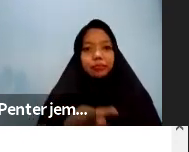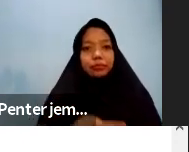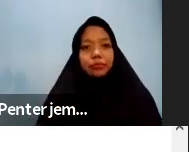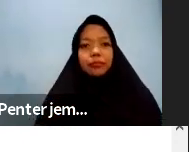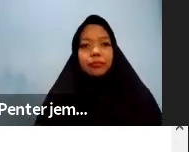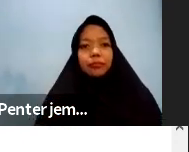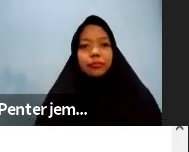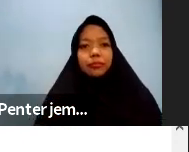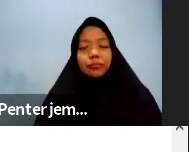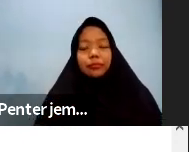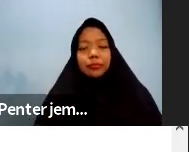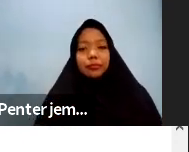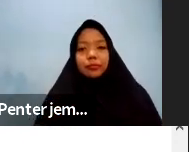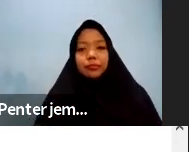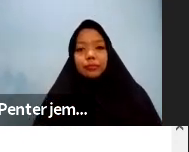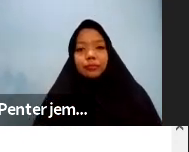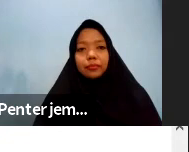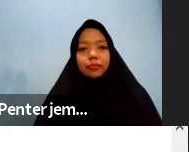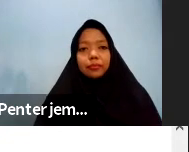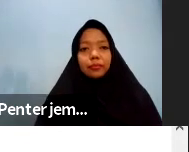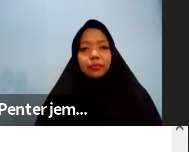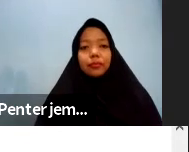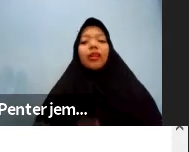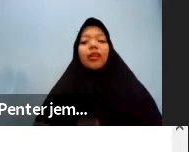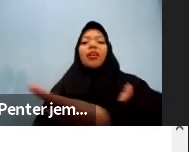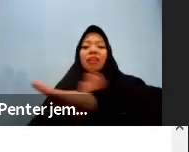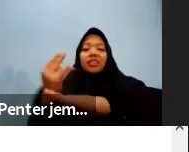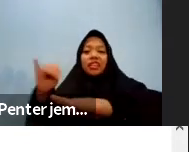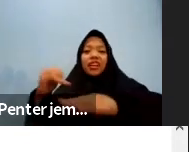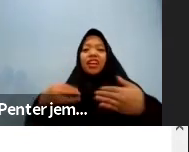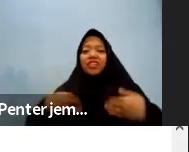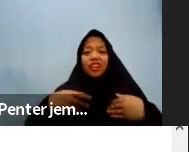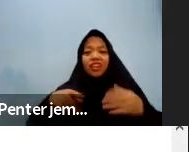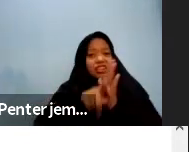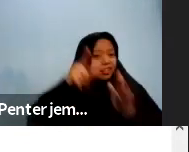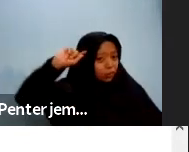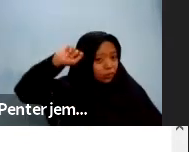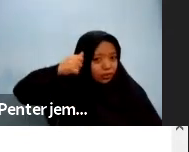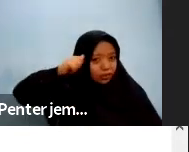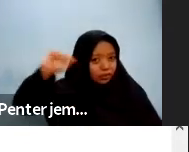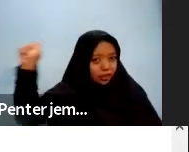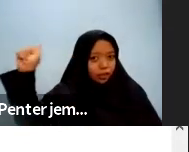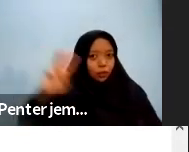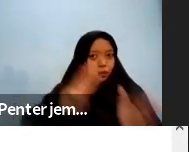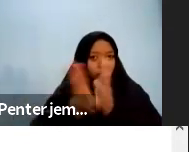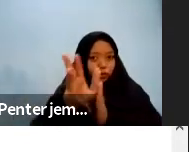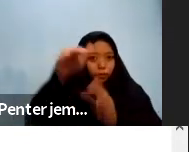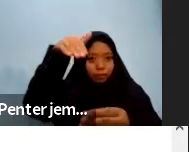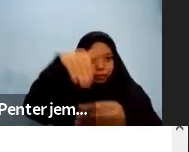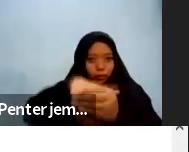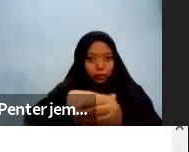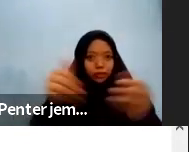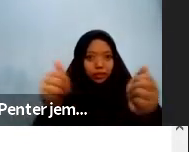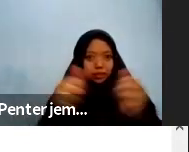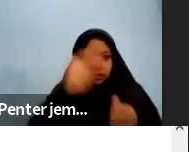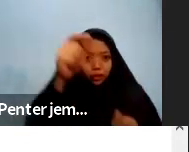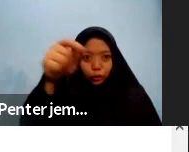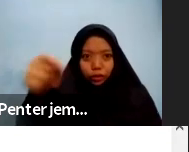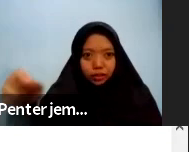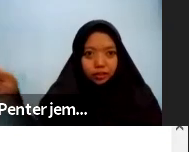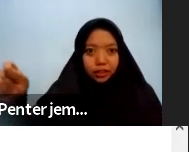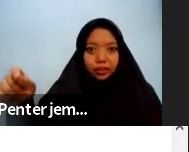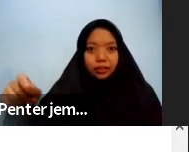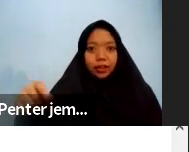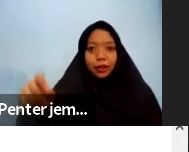perhatikan biasanya orang banyak kesulitan masuk disini juga ketika eh mana zebracross atau